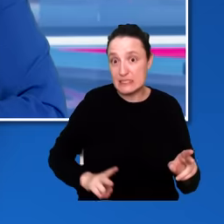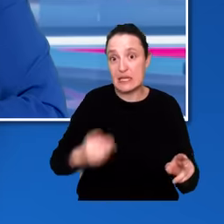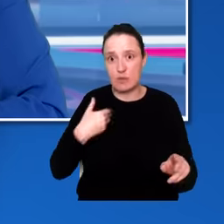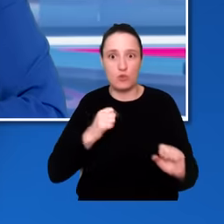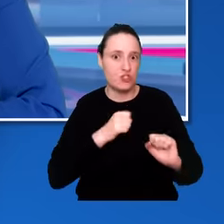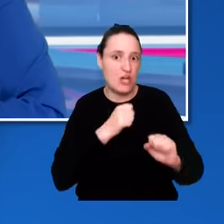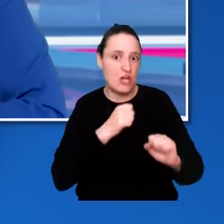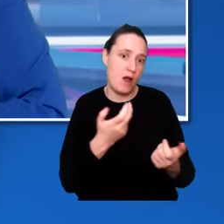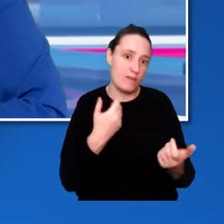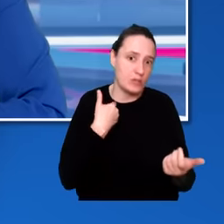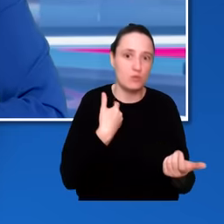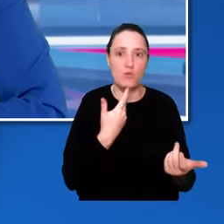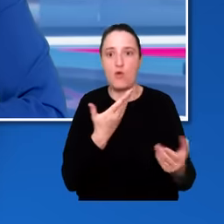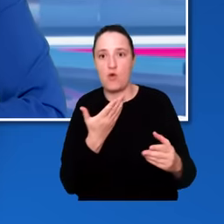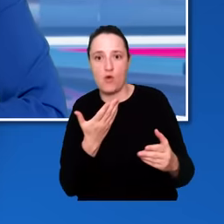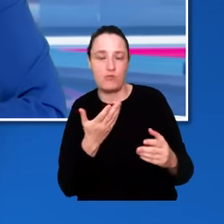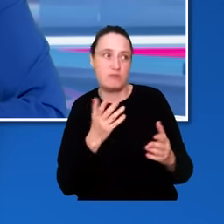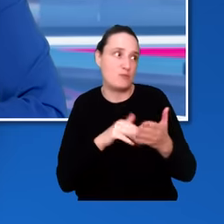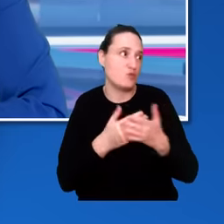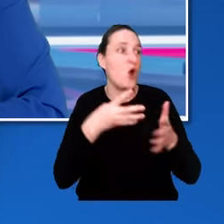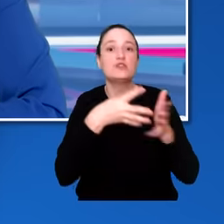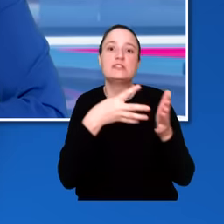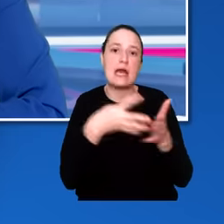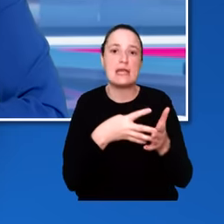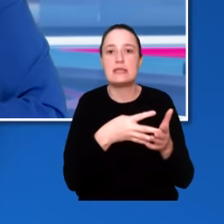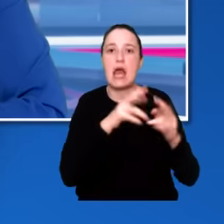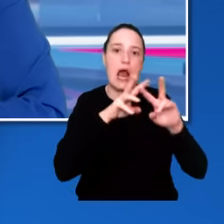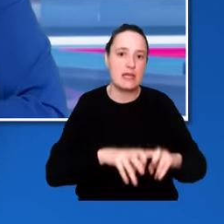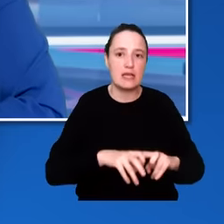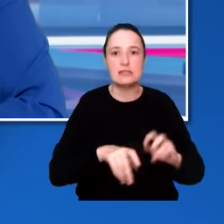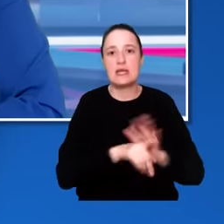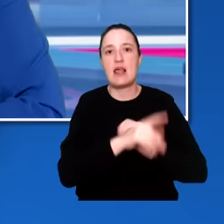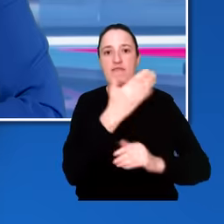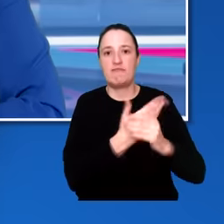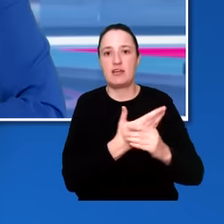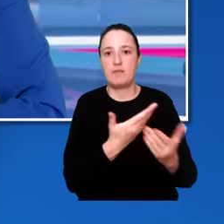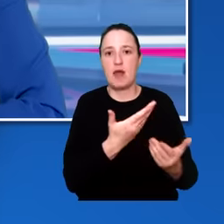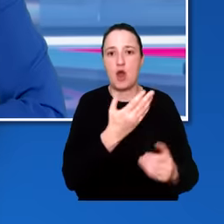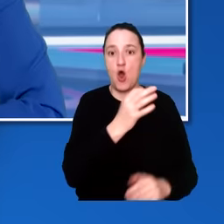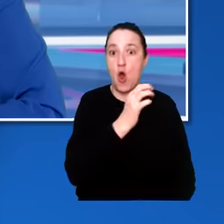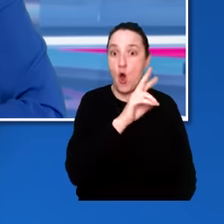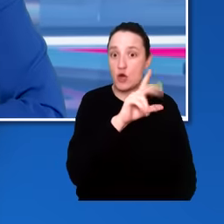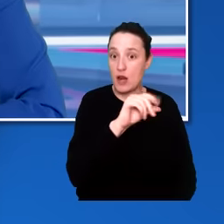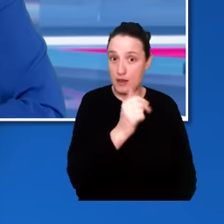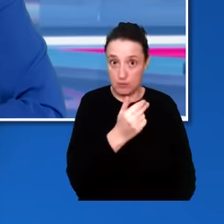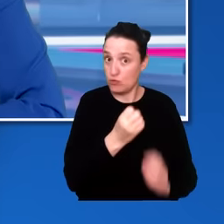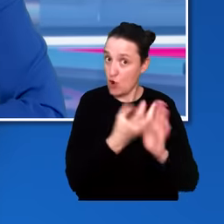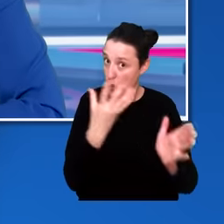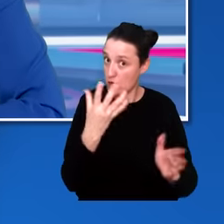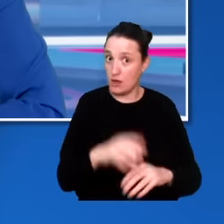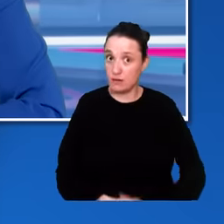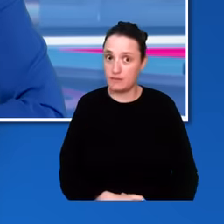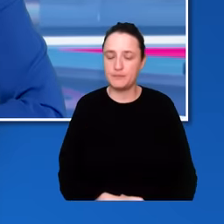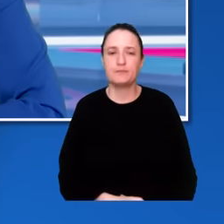jakieś podejmował, jakieś oceny, analizy dla Orlenu przygotowywał. Jak widać, niezwykle cenne. No, pan